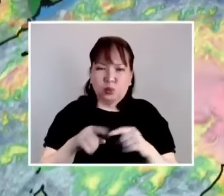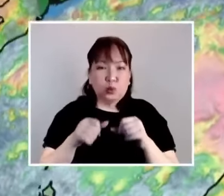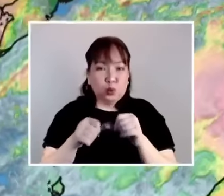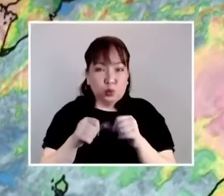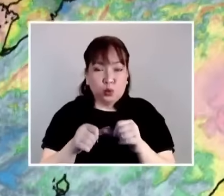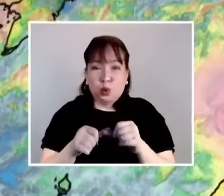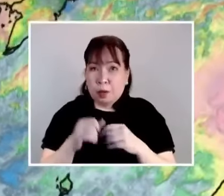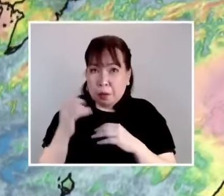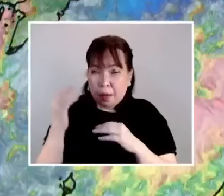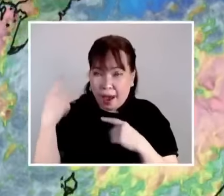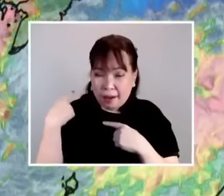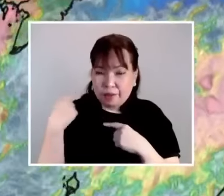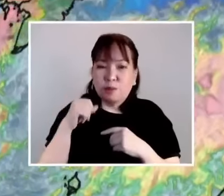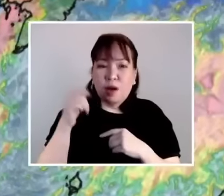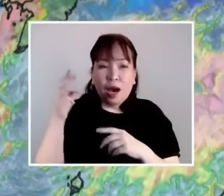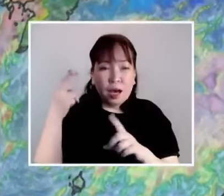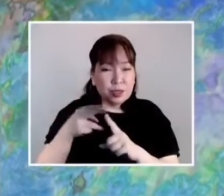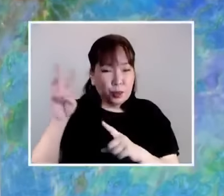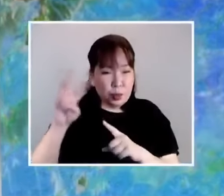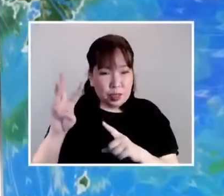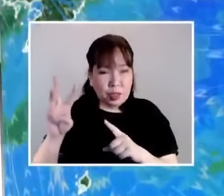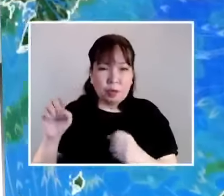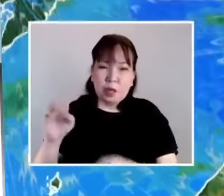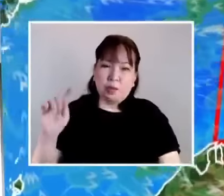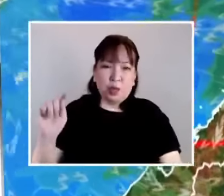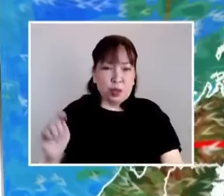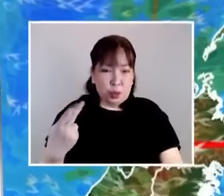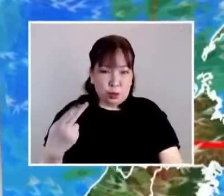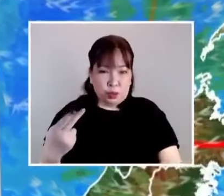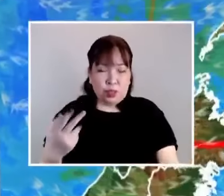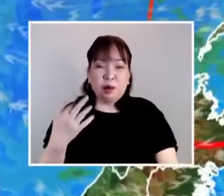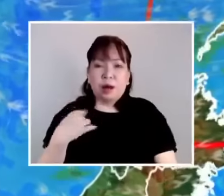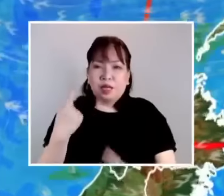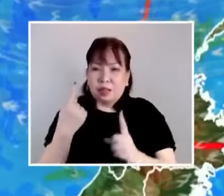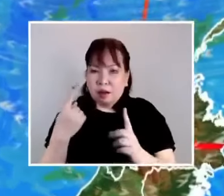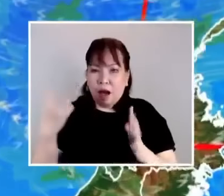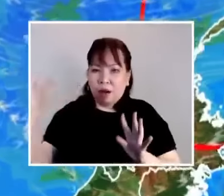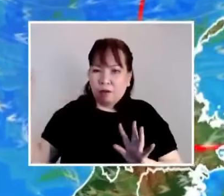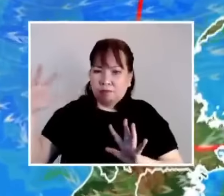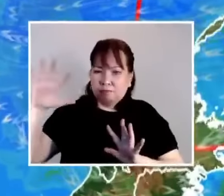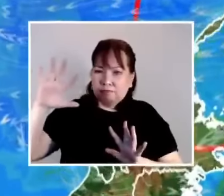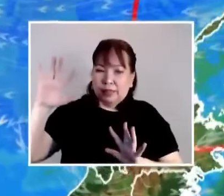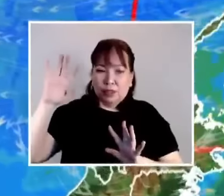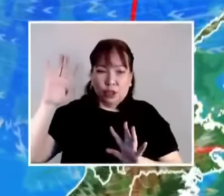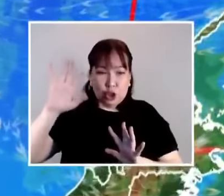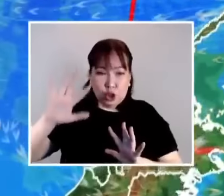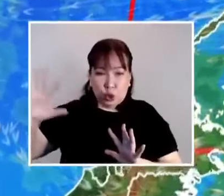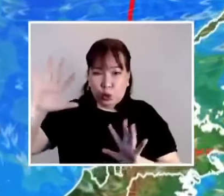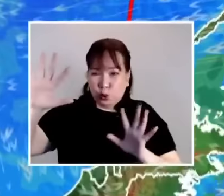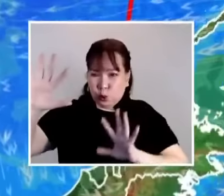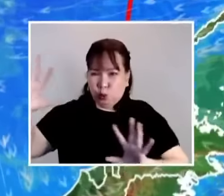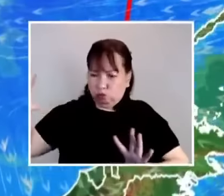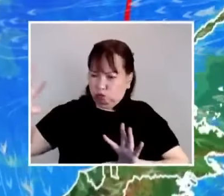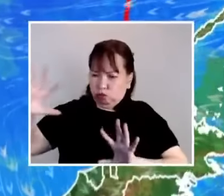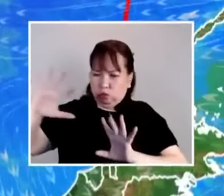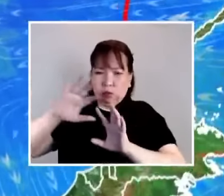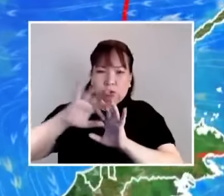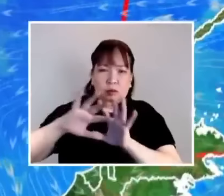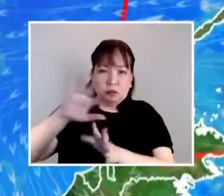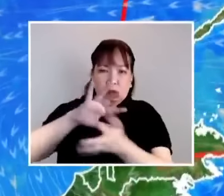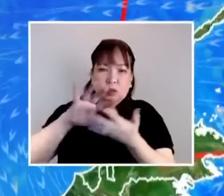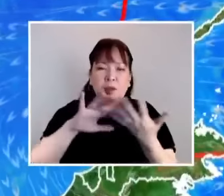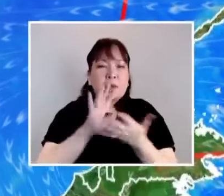inaasahan hanggang Miyerkules o Huwebes at dahil po sa salubungan ng hangin sa ITZZ, isang low pressure area ang